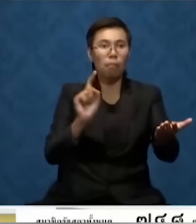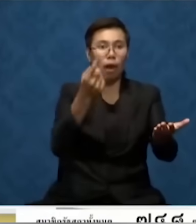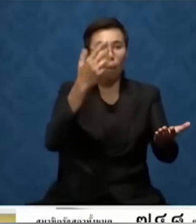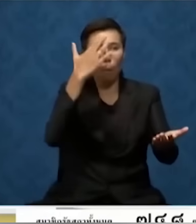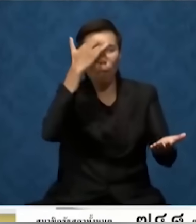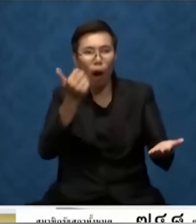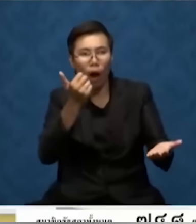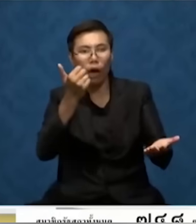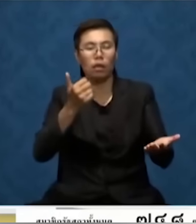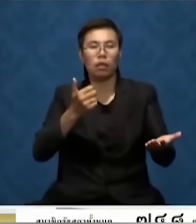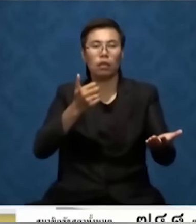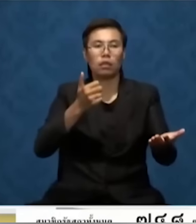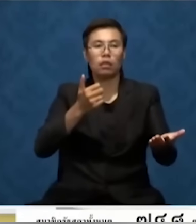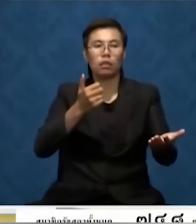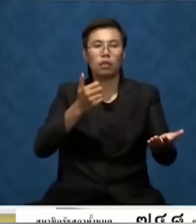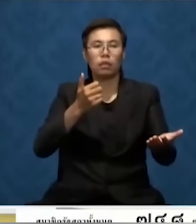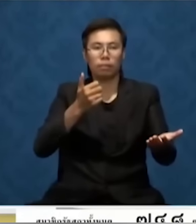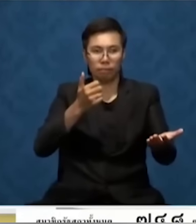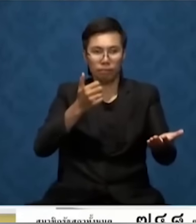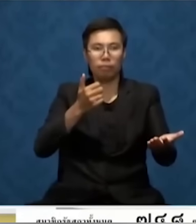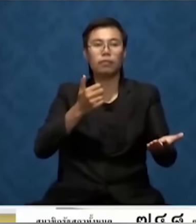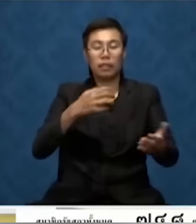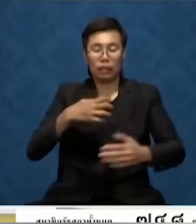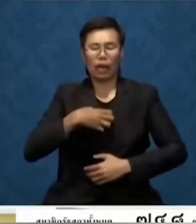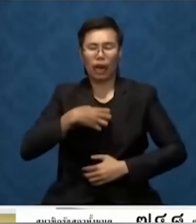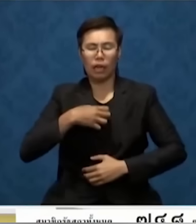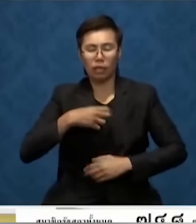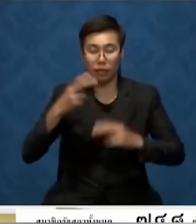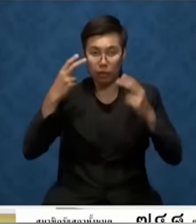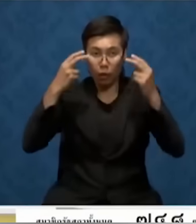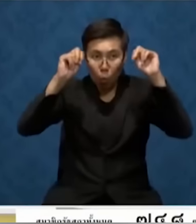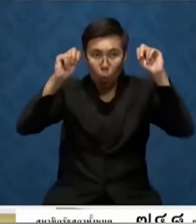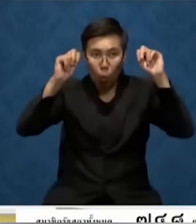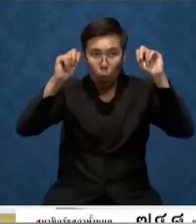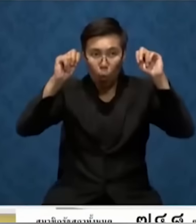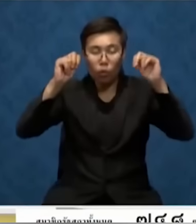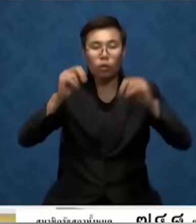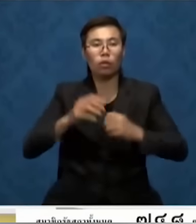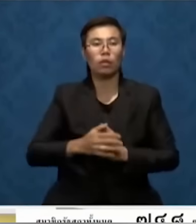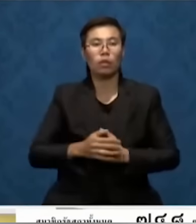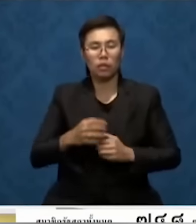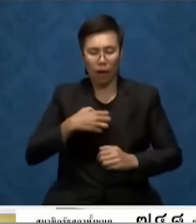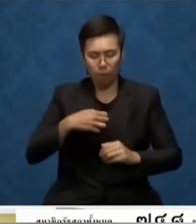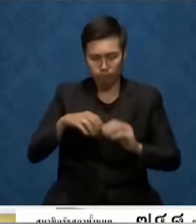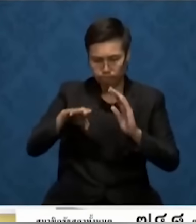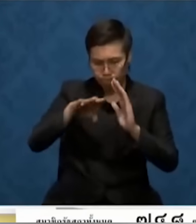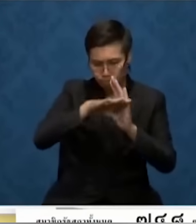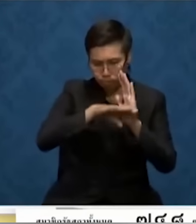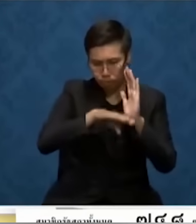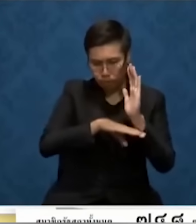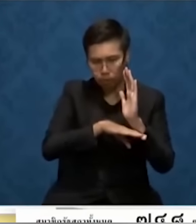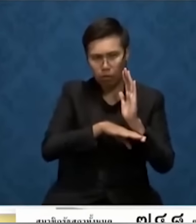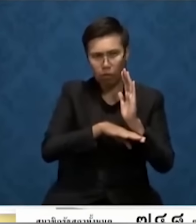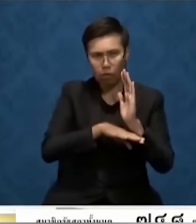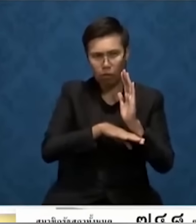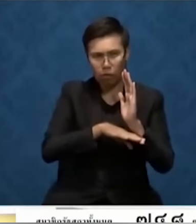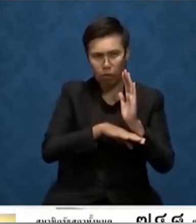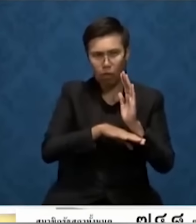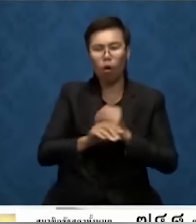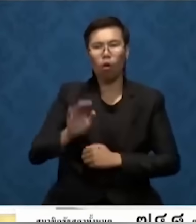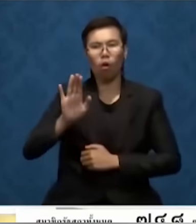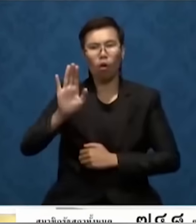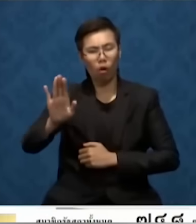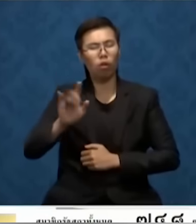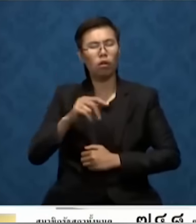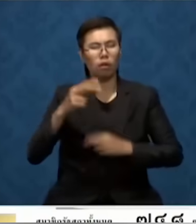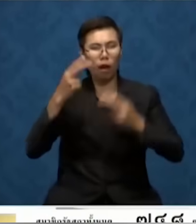ตุผลที่เราอยากจะได้นายกรัฐมนตรีเพื่อให้กระบวนการที่ได้มาของนายกรั